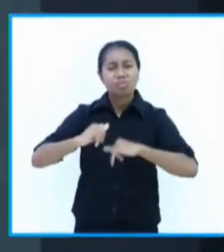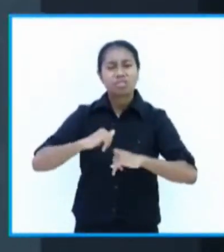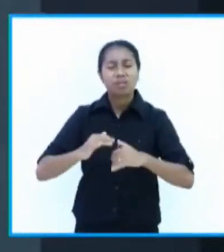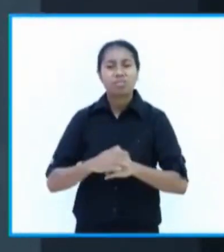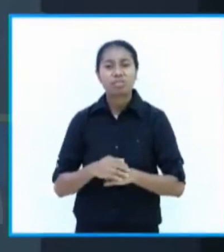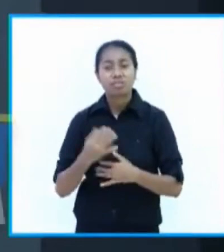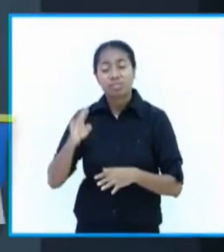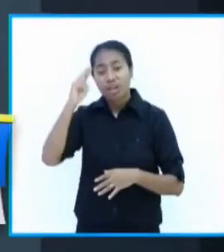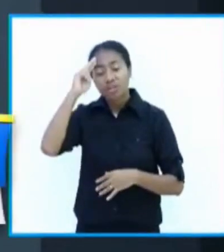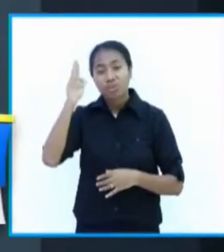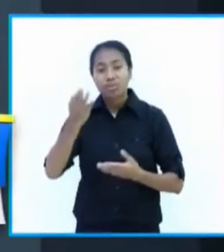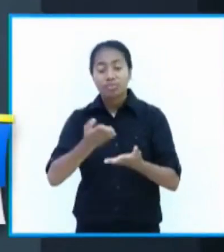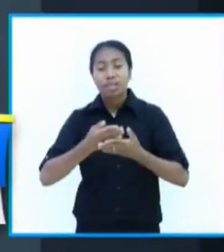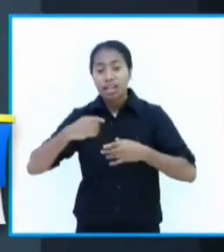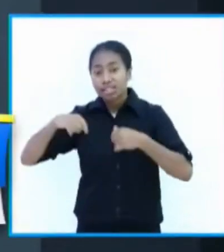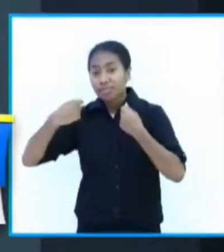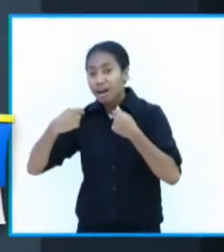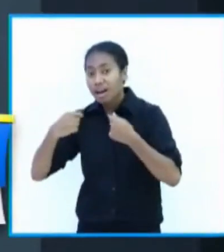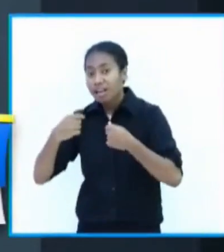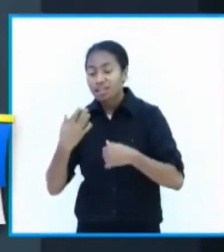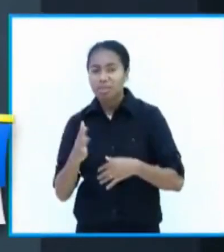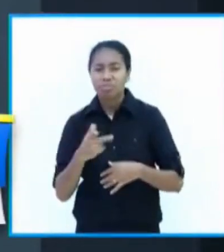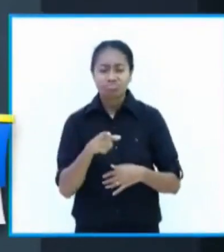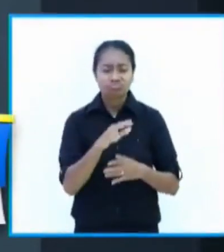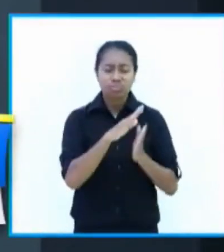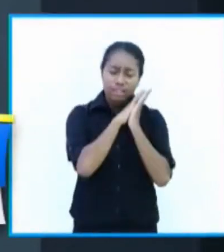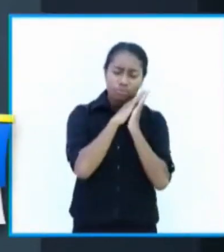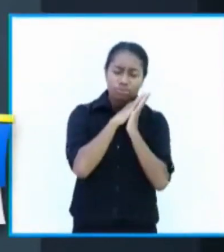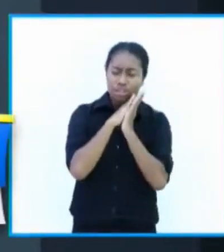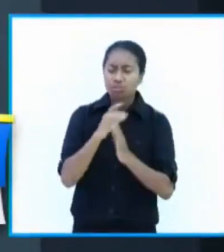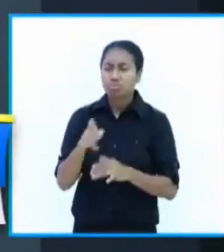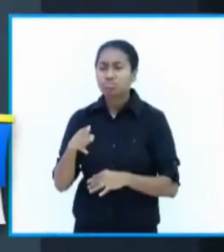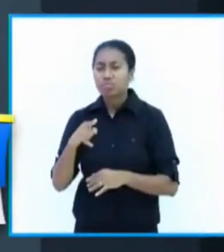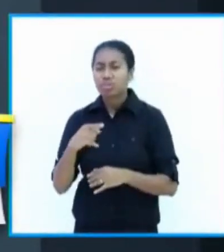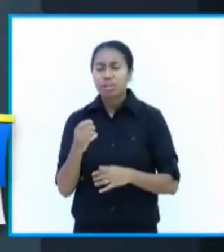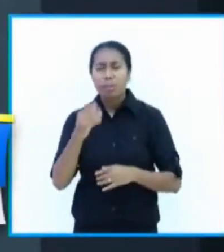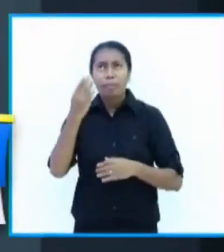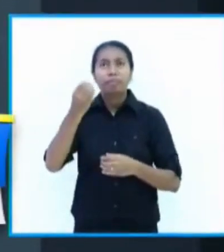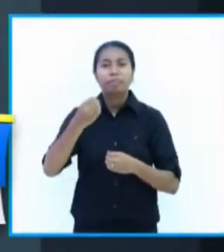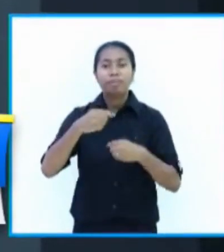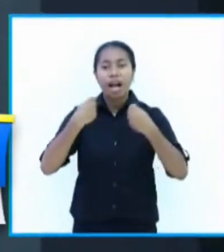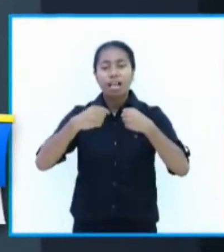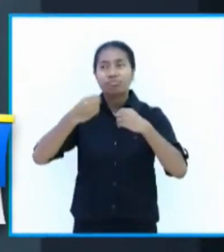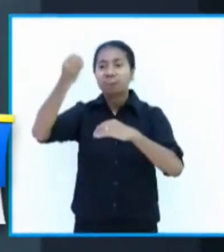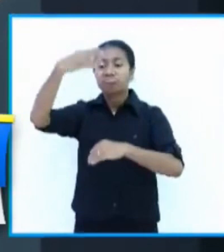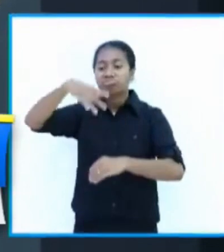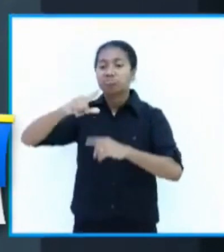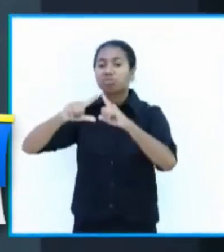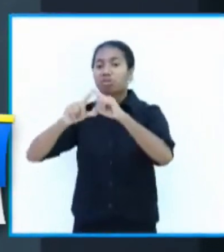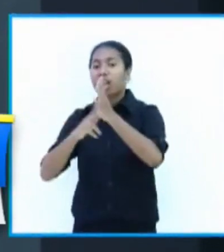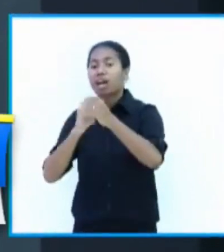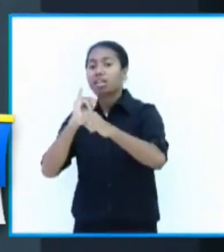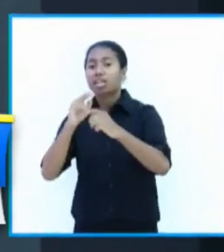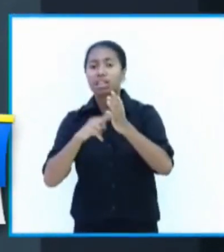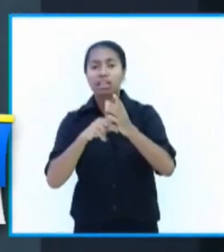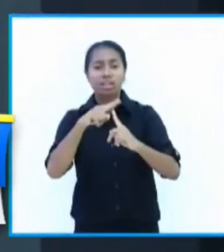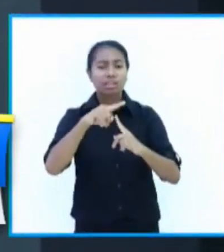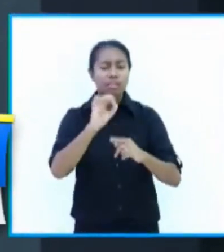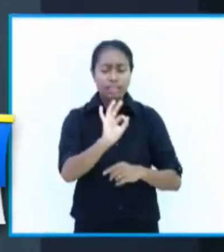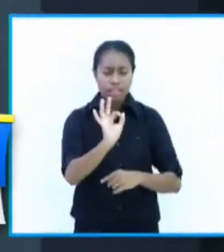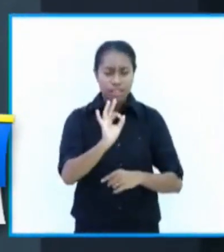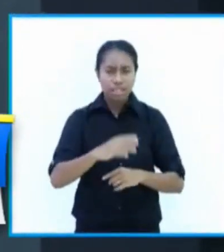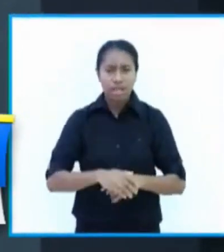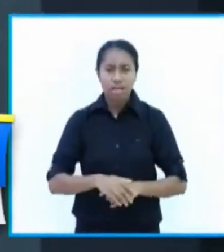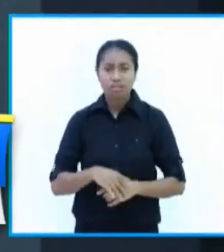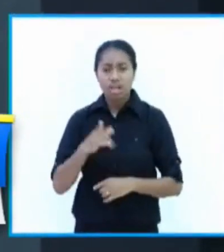memelihara kasih makan ya tapi bukan berarti kau tidur tidur saja lalu tunggu makan turun dari langit tidak kau harus Makanya tapi Tuhan Candi